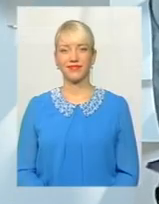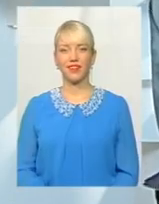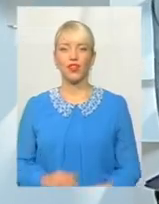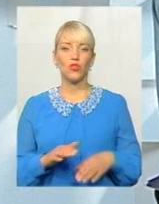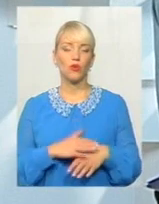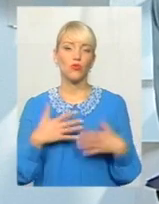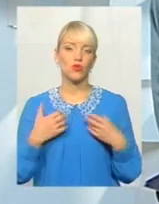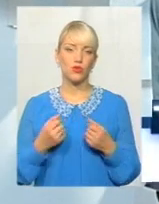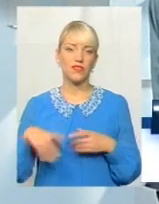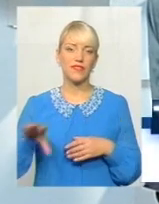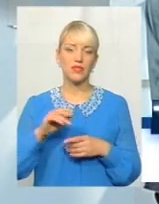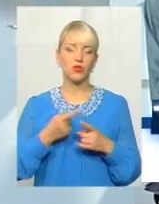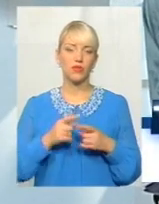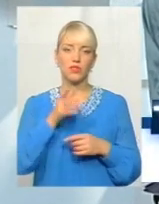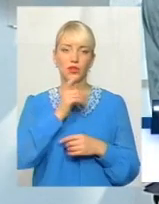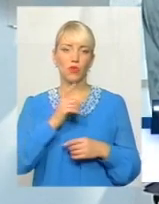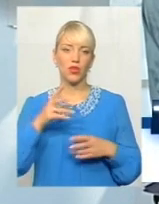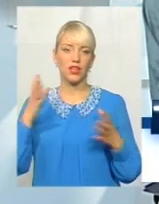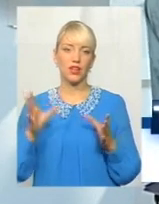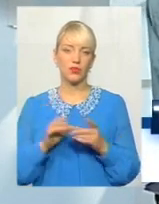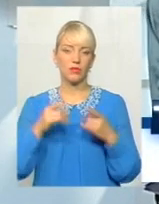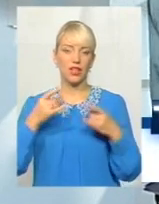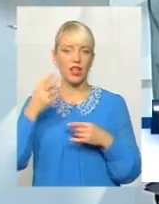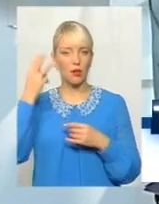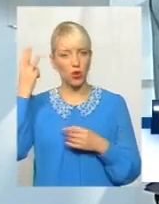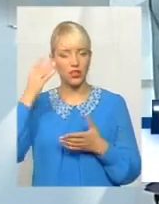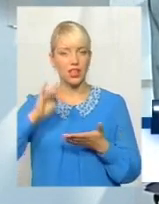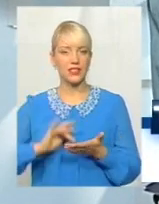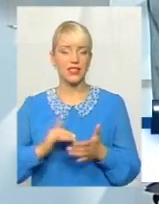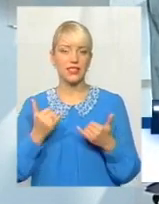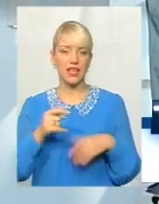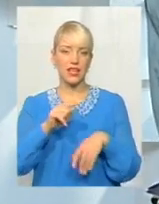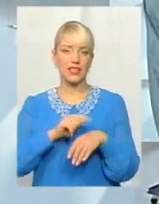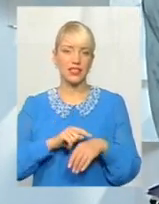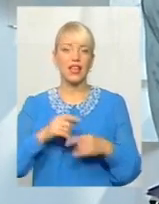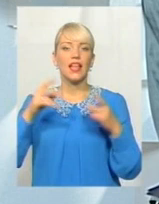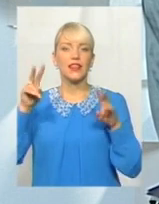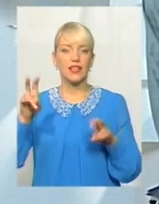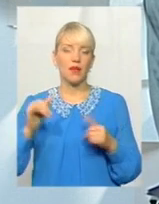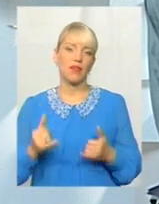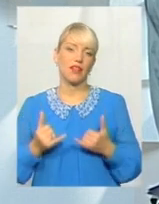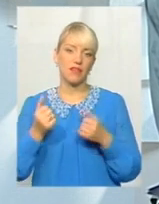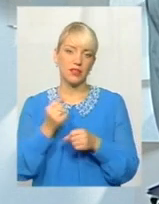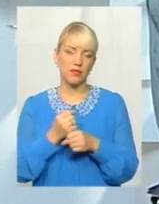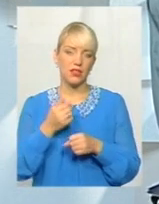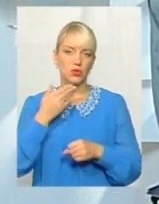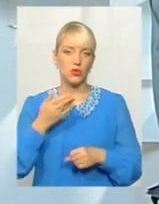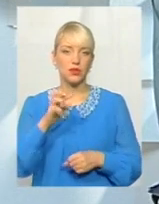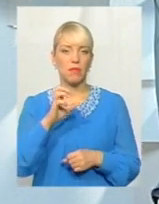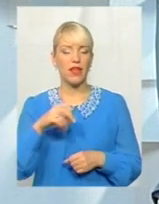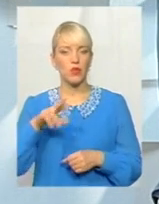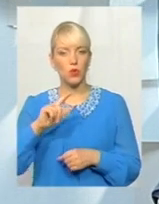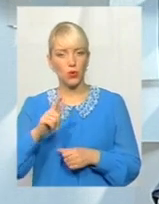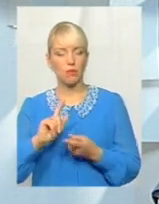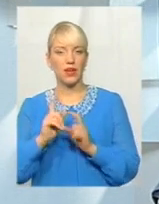Доброго здоров'я усім, хто у цій порі разом із телеканалом «Поділля Центр». На часі тема, я Анна Бендюк, переклад на жестову мову Оксани Хіновської.